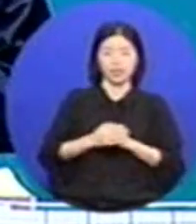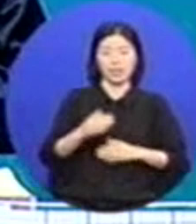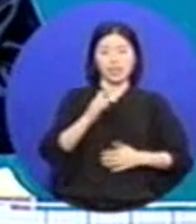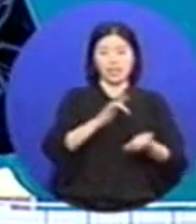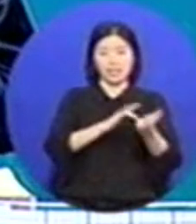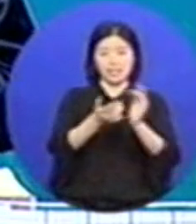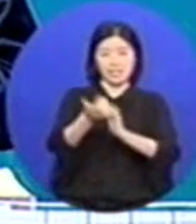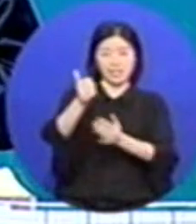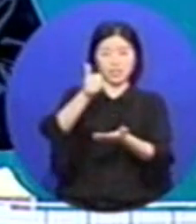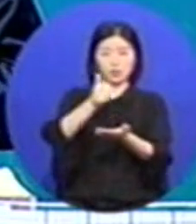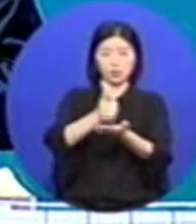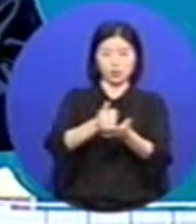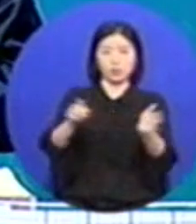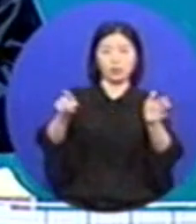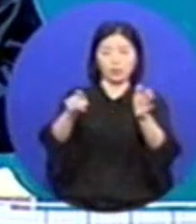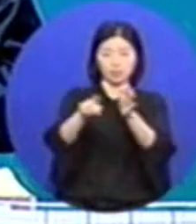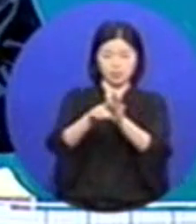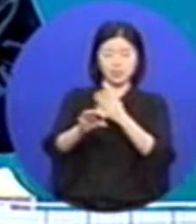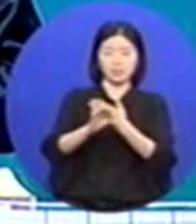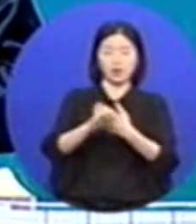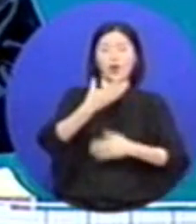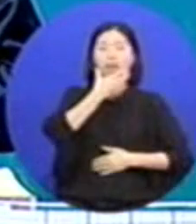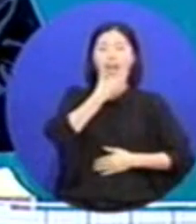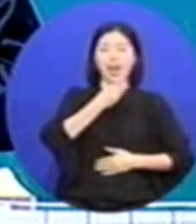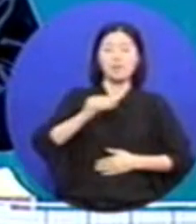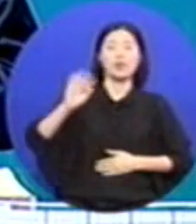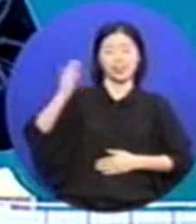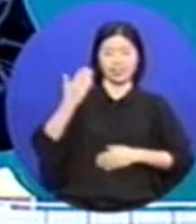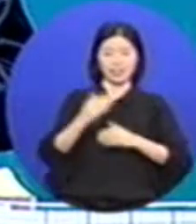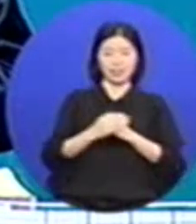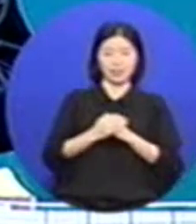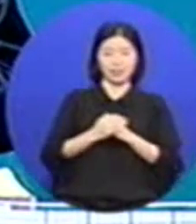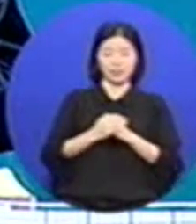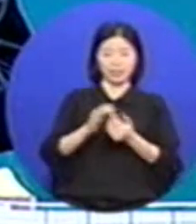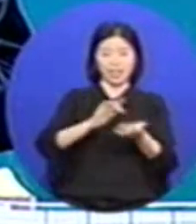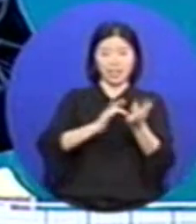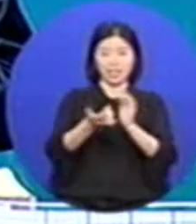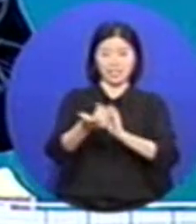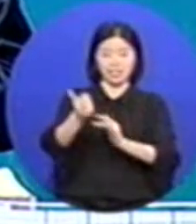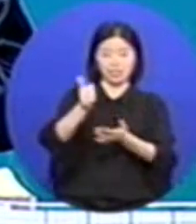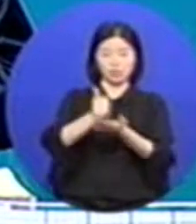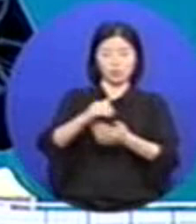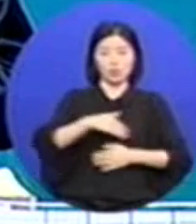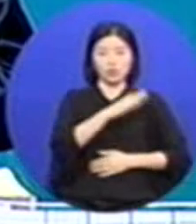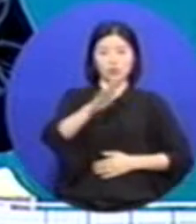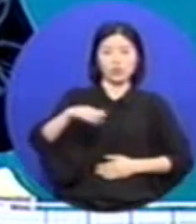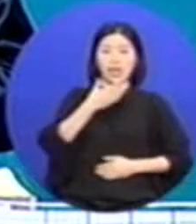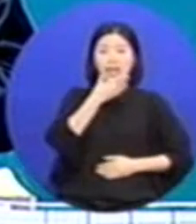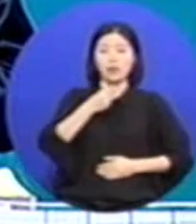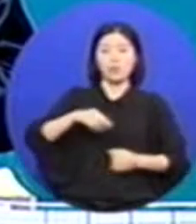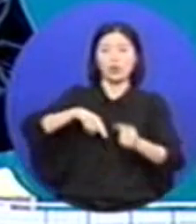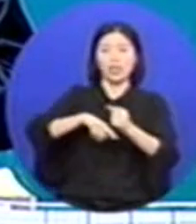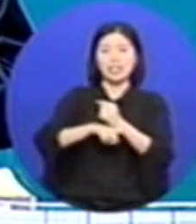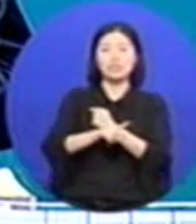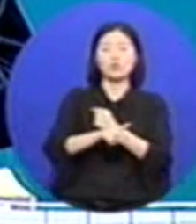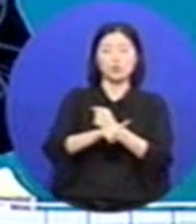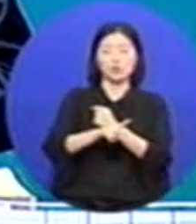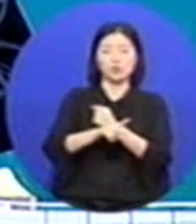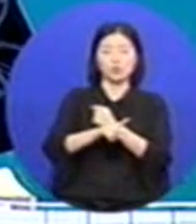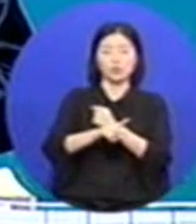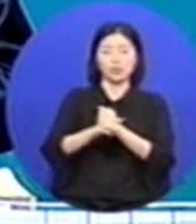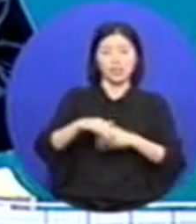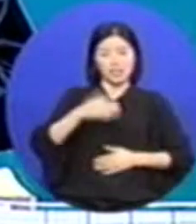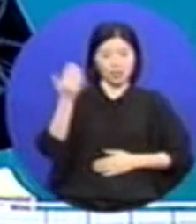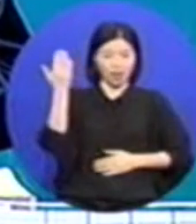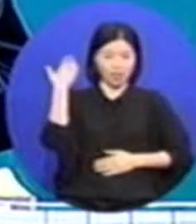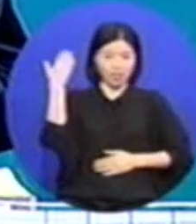예수 믿으면 행복해 지게 됩니다 예수님이 우리의 행복이 이유에요 그 전에는